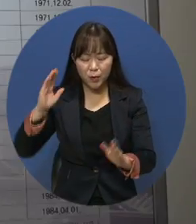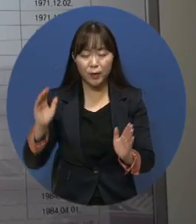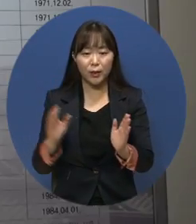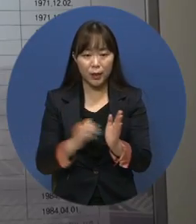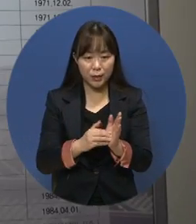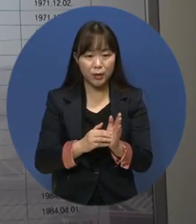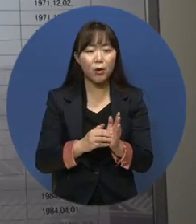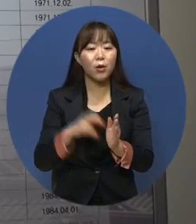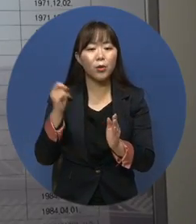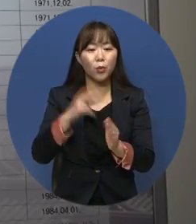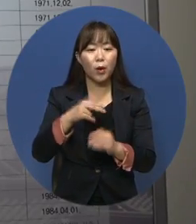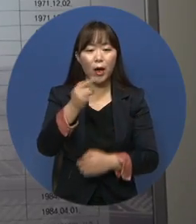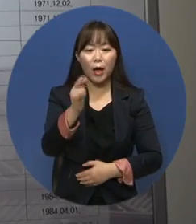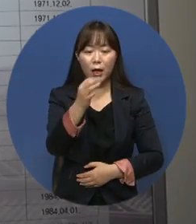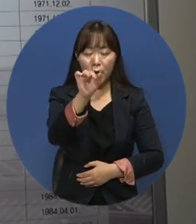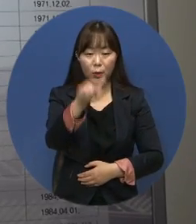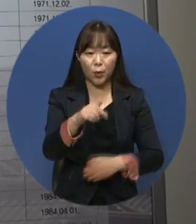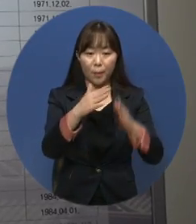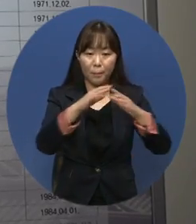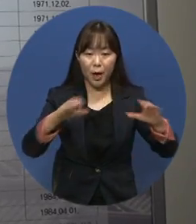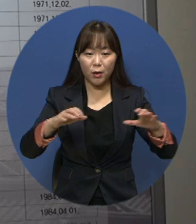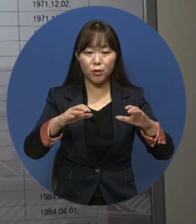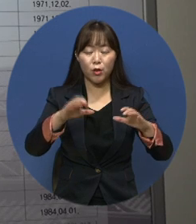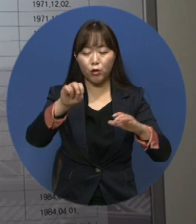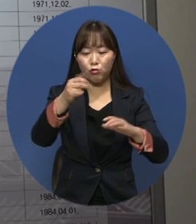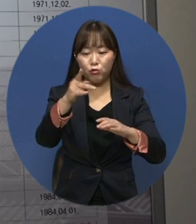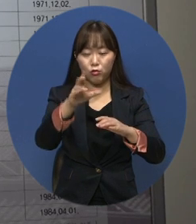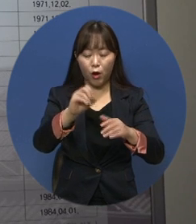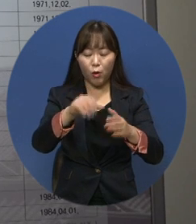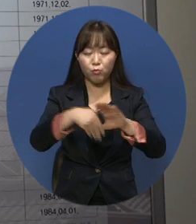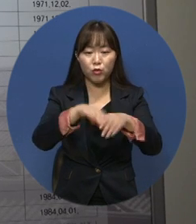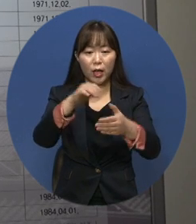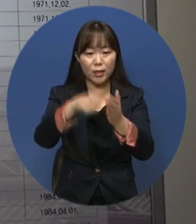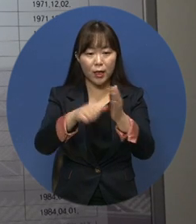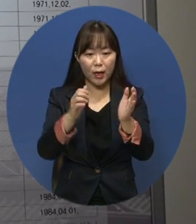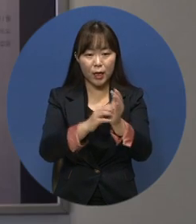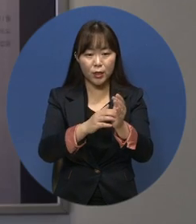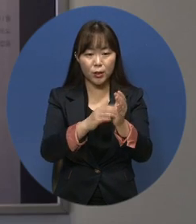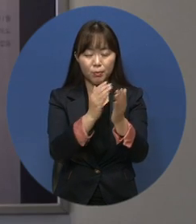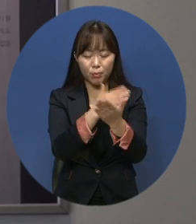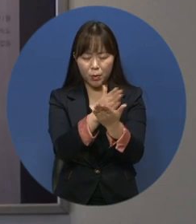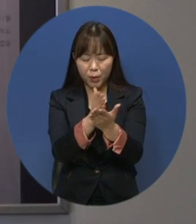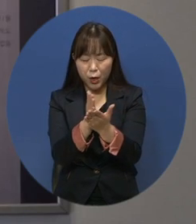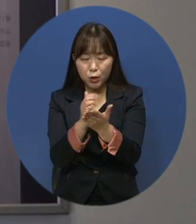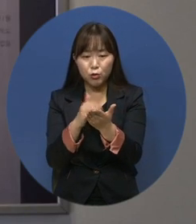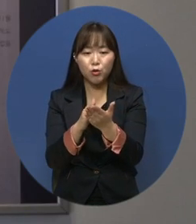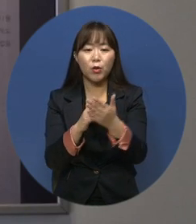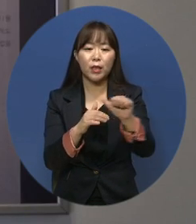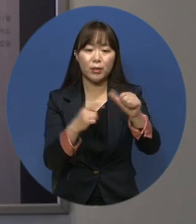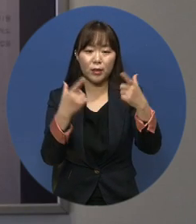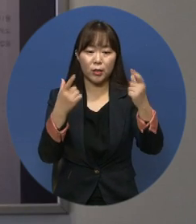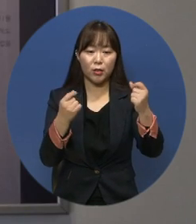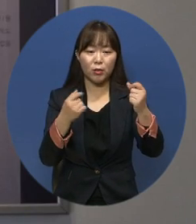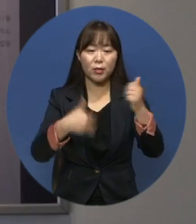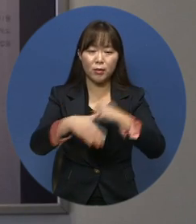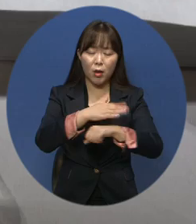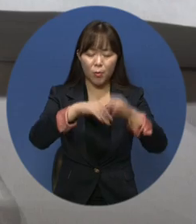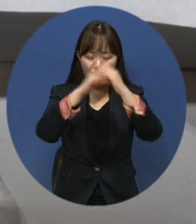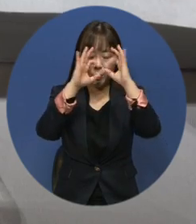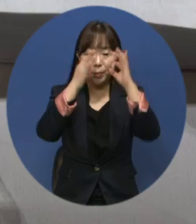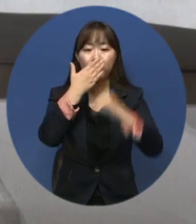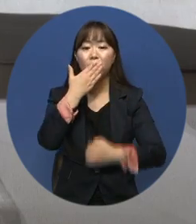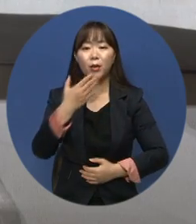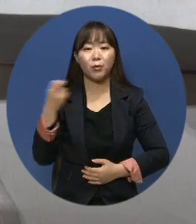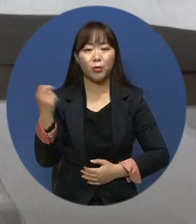현대시대, 그리고 한옥마을 유형문화재까지 총 5가지 세션으로 구성돼 시대별 관광의 흐름을 살펴볼 수